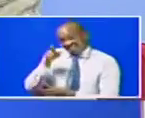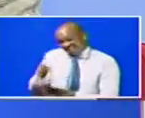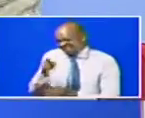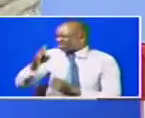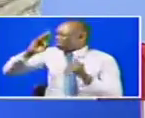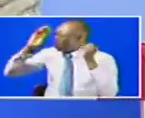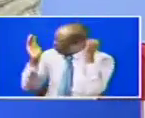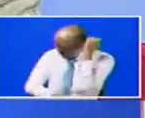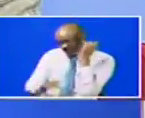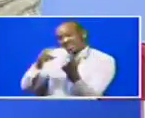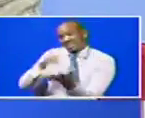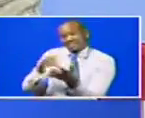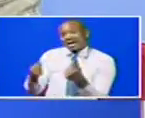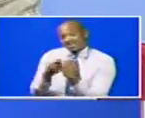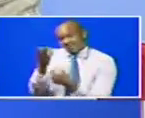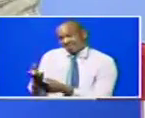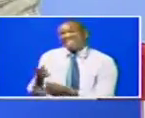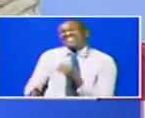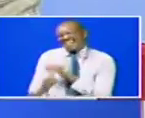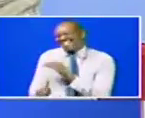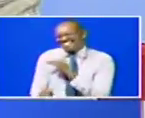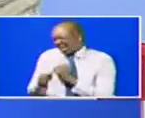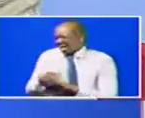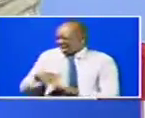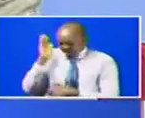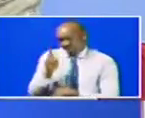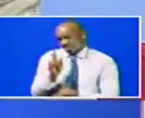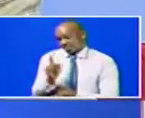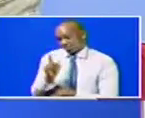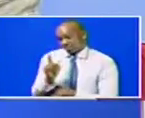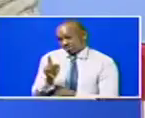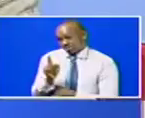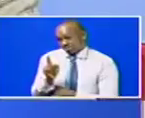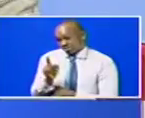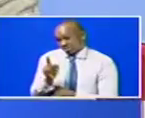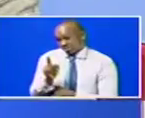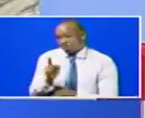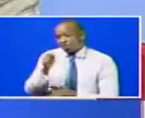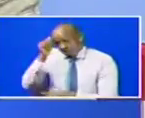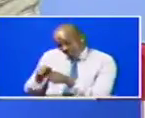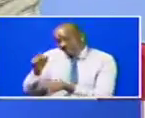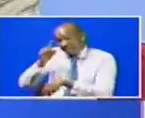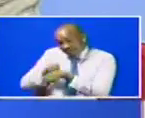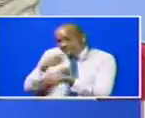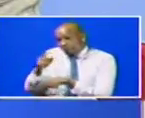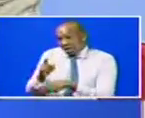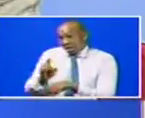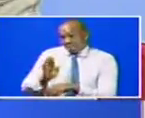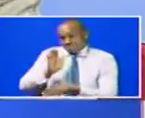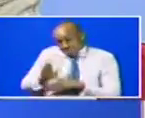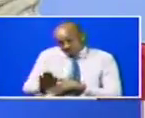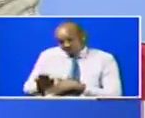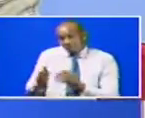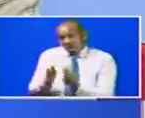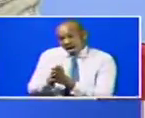worst case scenario, ni jambo ambalo ni hatari zaidi katika barabara. Na itakumbuka kwamba wakati tunazungumzia brakes, tunaita friction